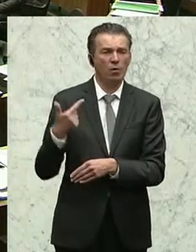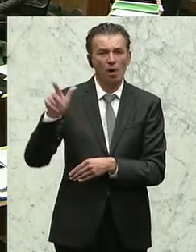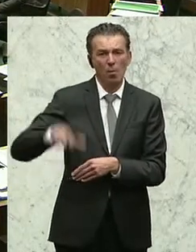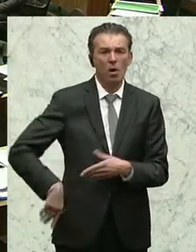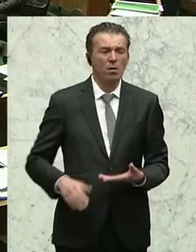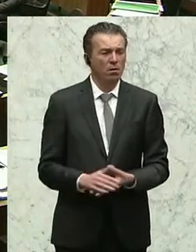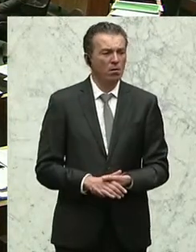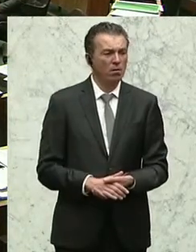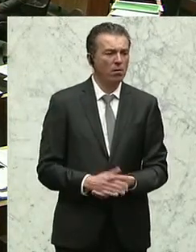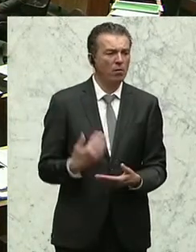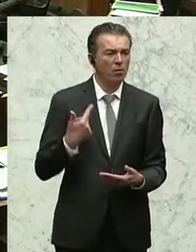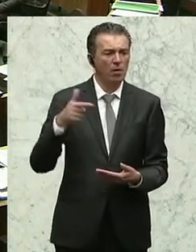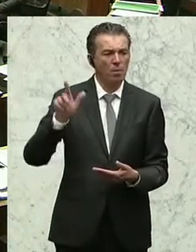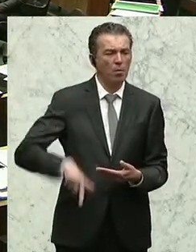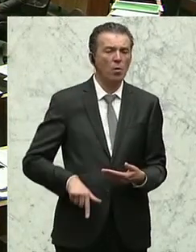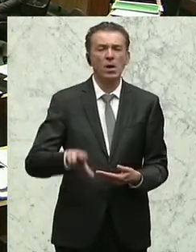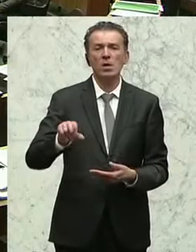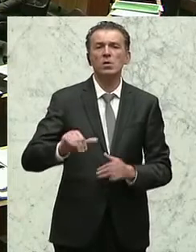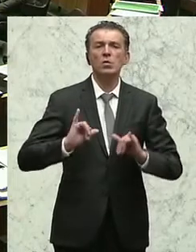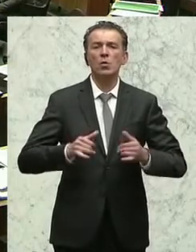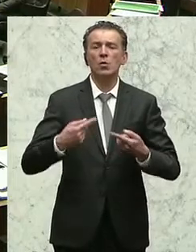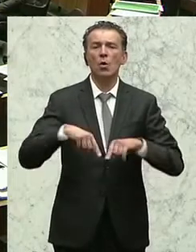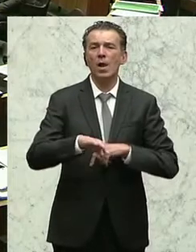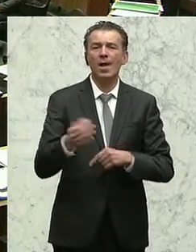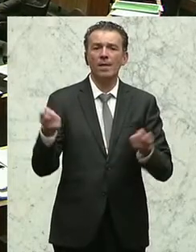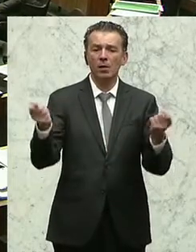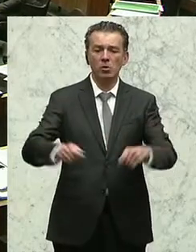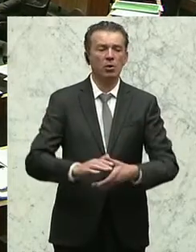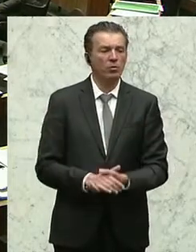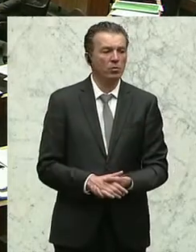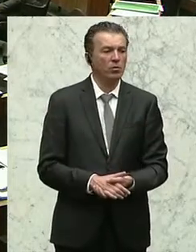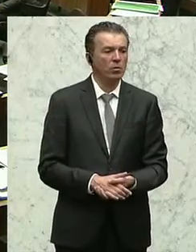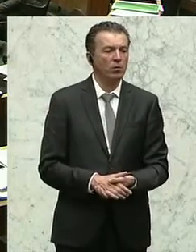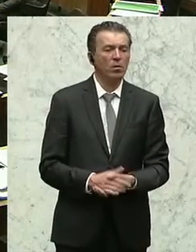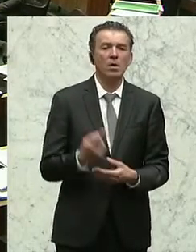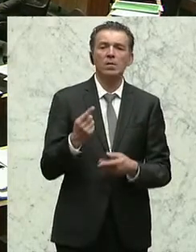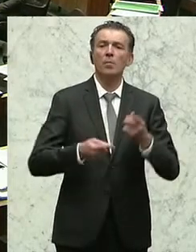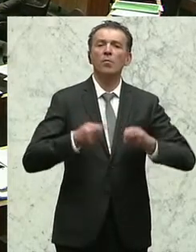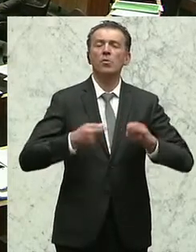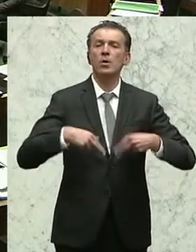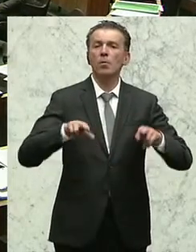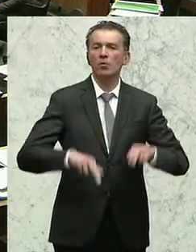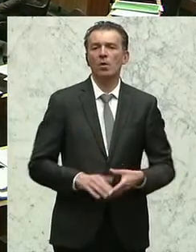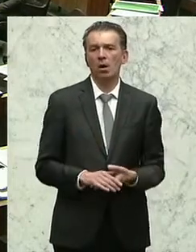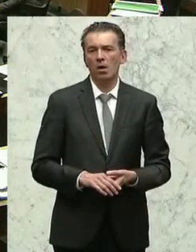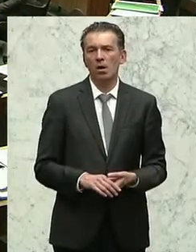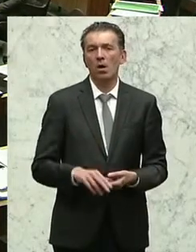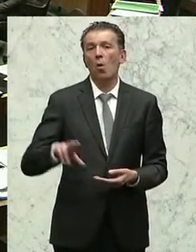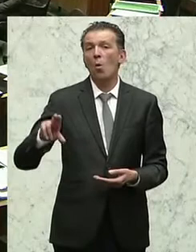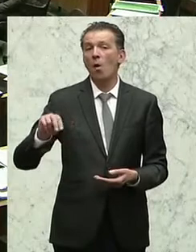gefällt wurde. Vor 2 Monaten hat der Südtiroler Landtag nämlich beschlossen, dass das Selbstbestimmungsrecht nach